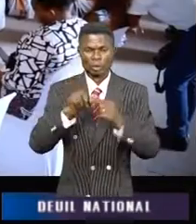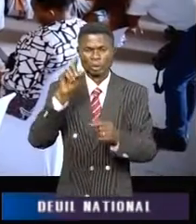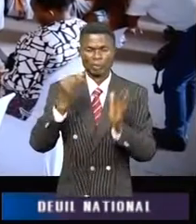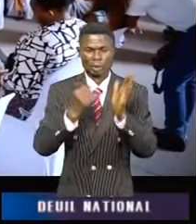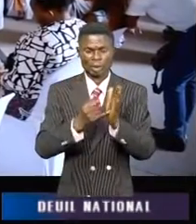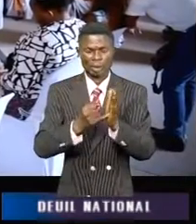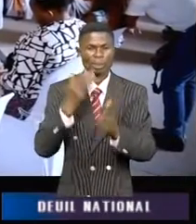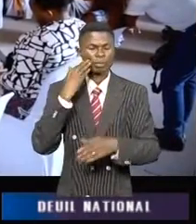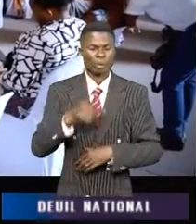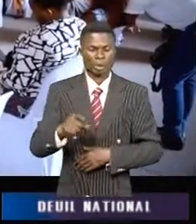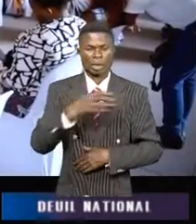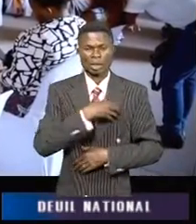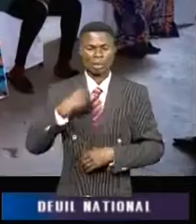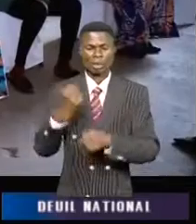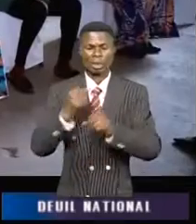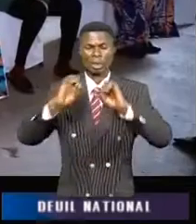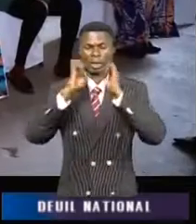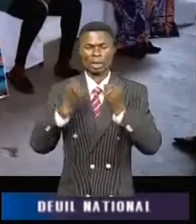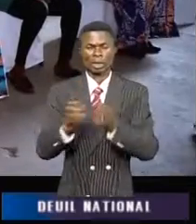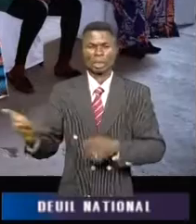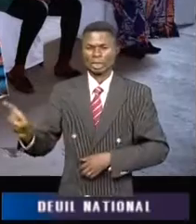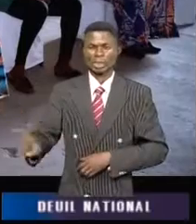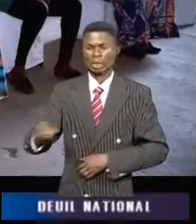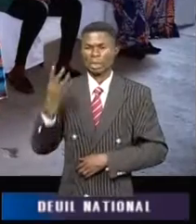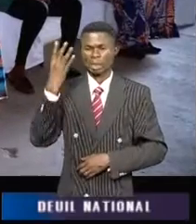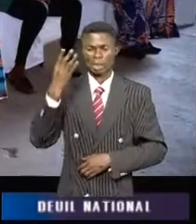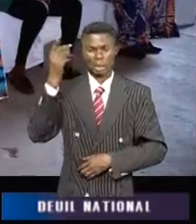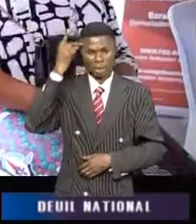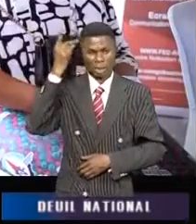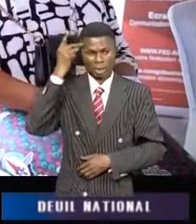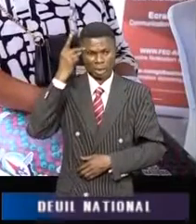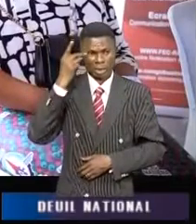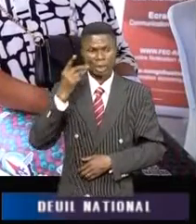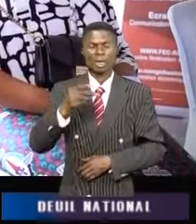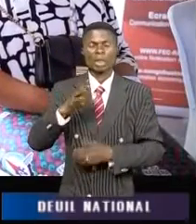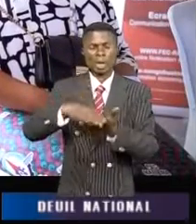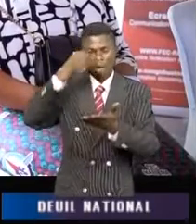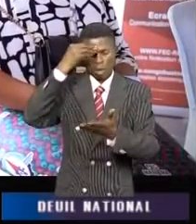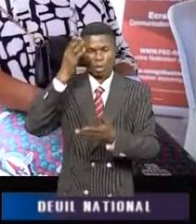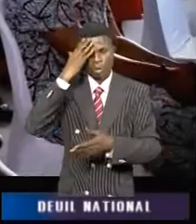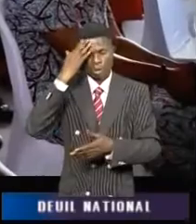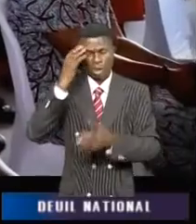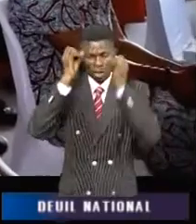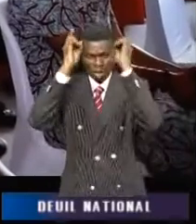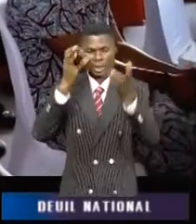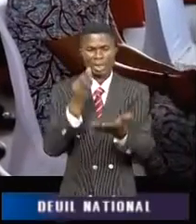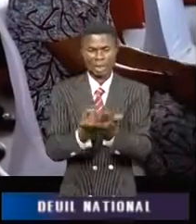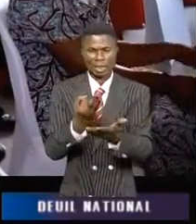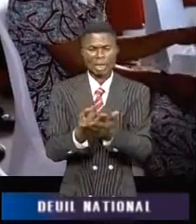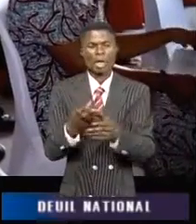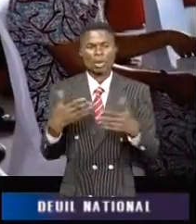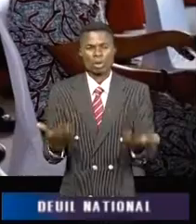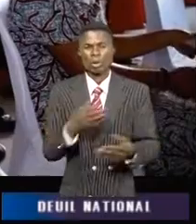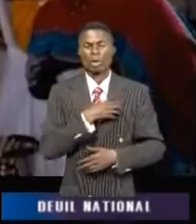courant, les femmes entrepreneurs de 4 districts de la ville-province de Kinshasa vont enrichir leurs connaissances sur l'éducation financière. Ces